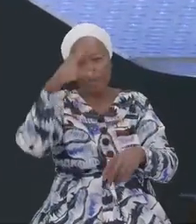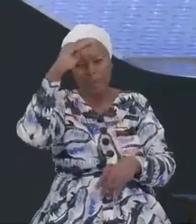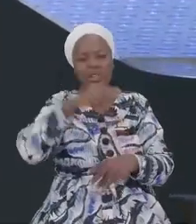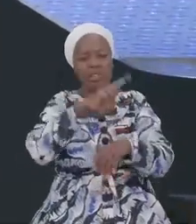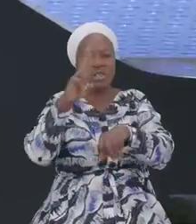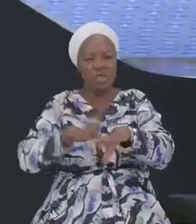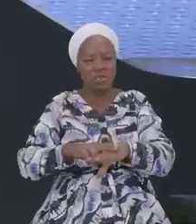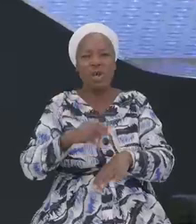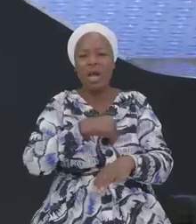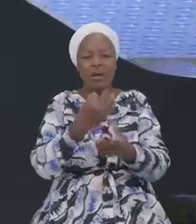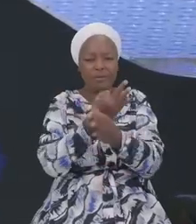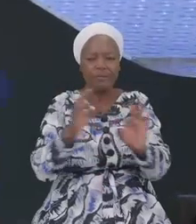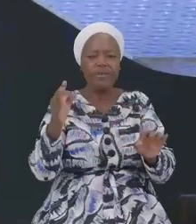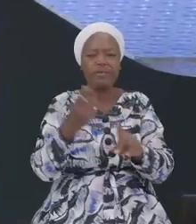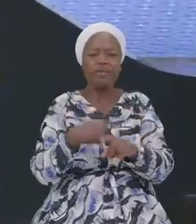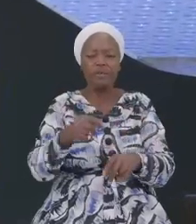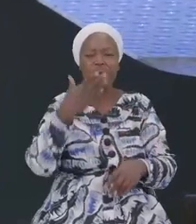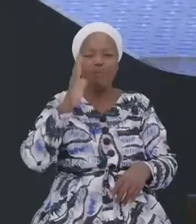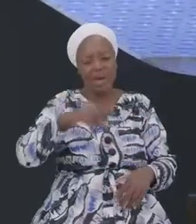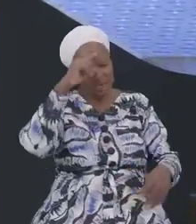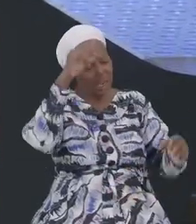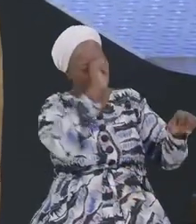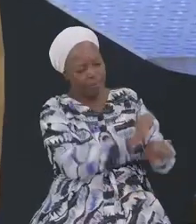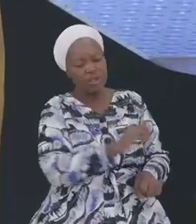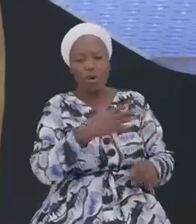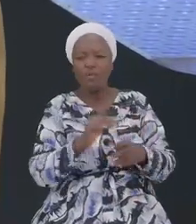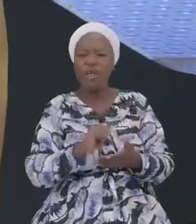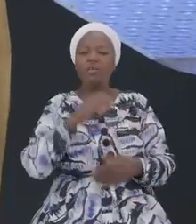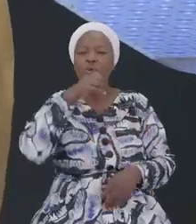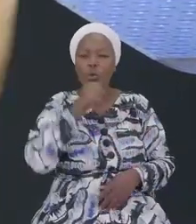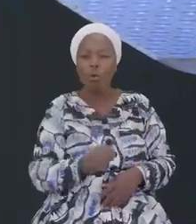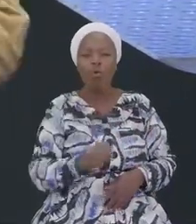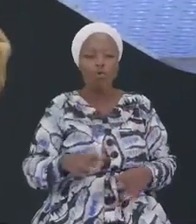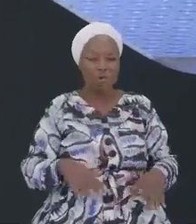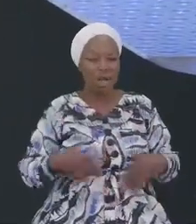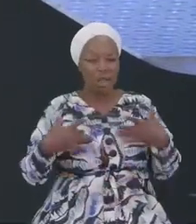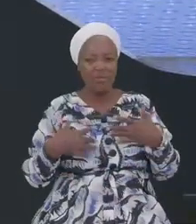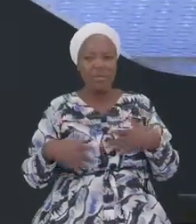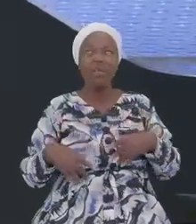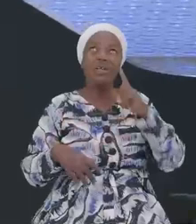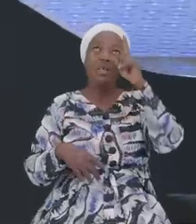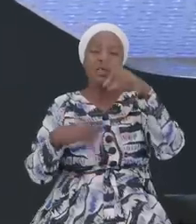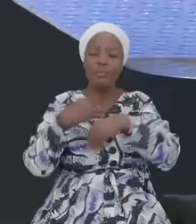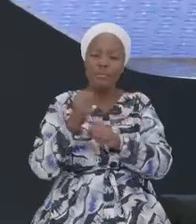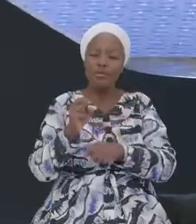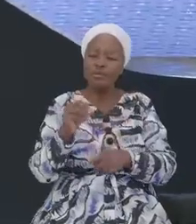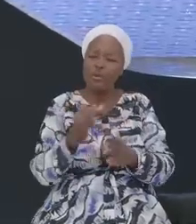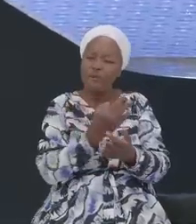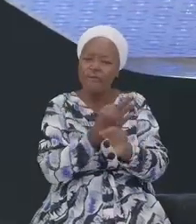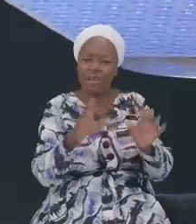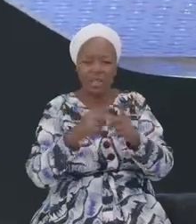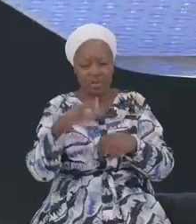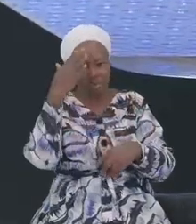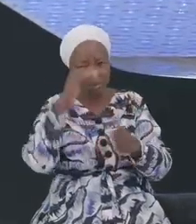vous a franchi des mauvaises habitudes du vieil homme, de la vieille nature. Il vous rend tellement libre. Et